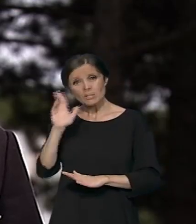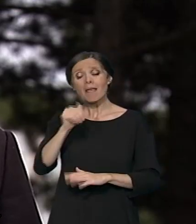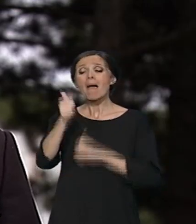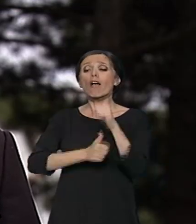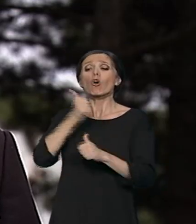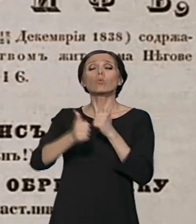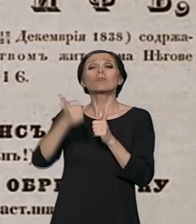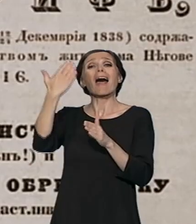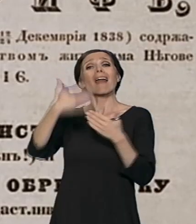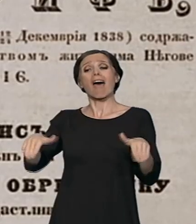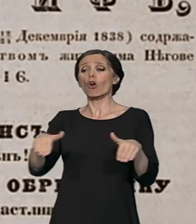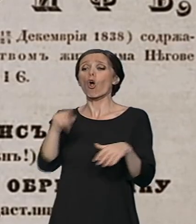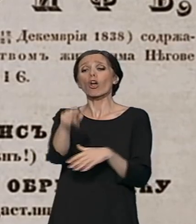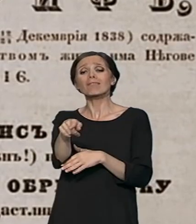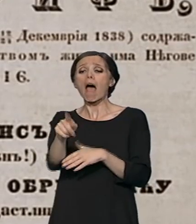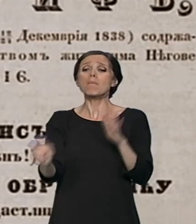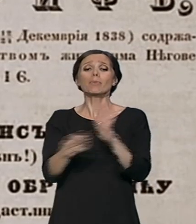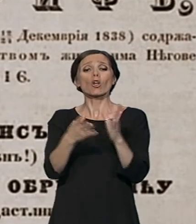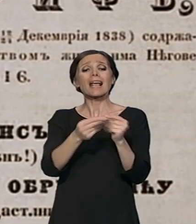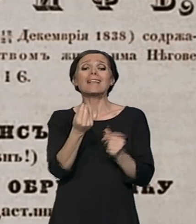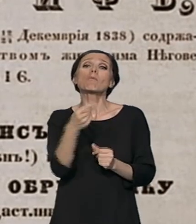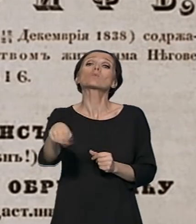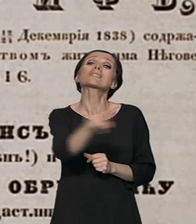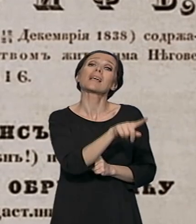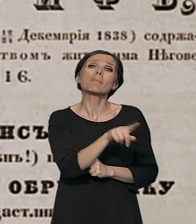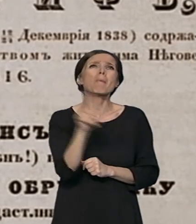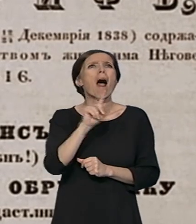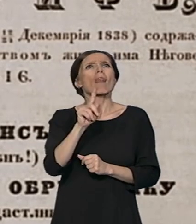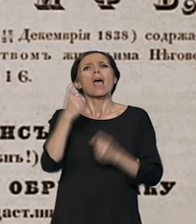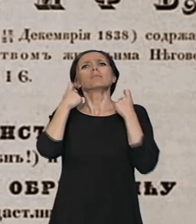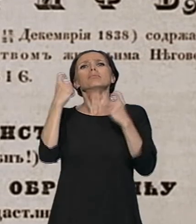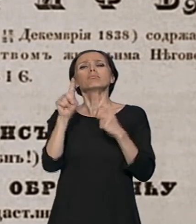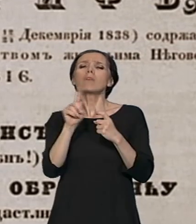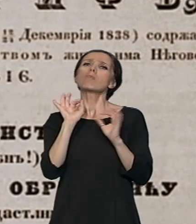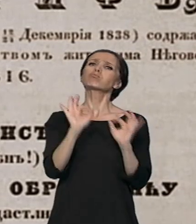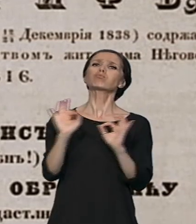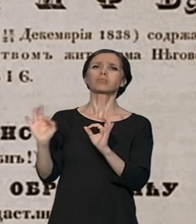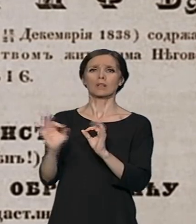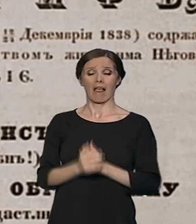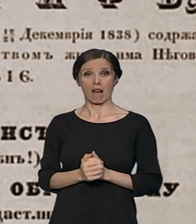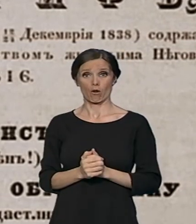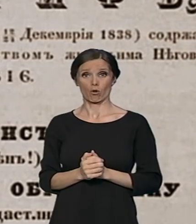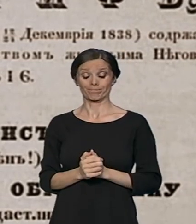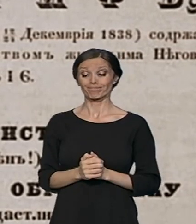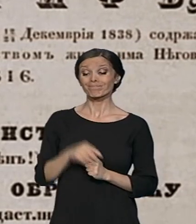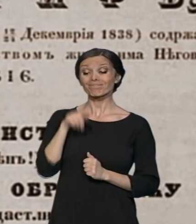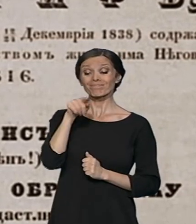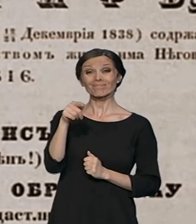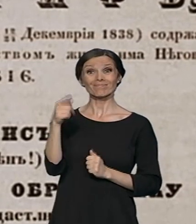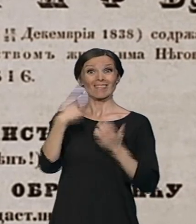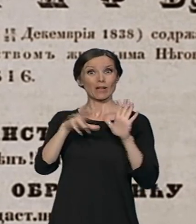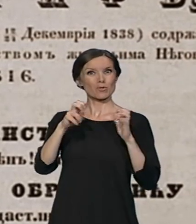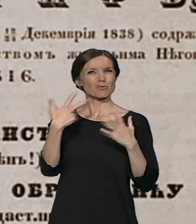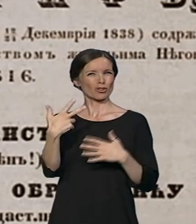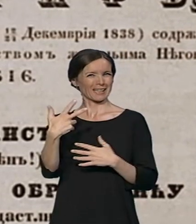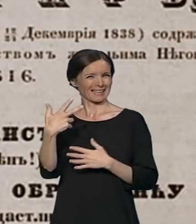komesara. Posle Hatišerifa iz 830. i 33. godine, kada je knez Miloš isposlovao da